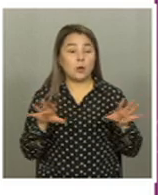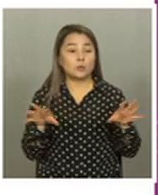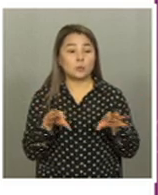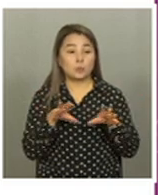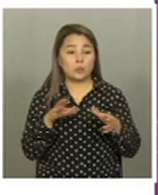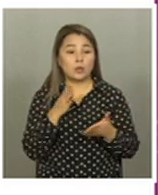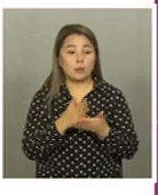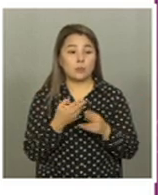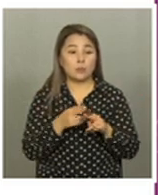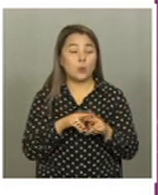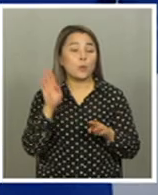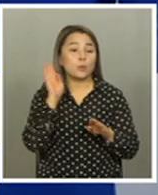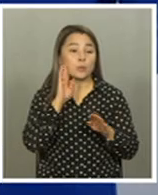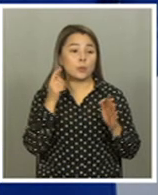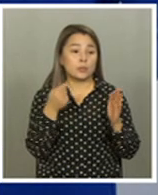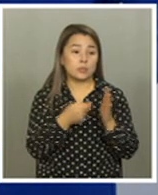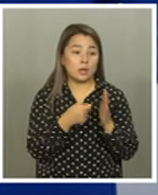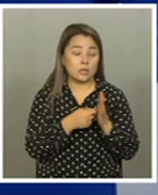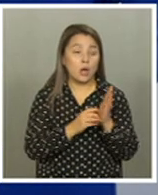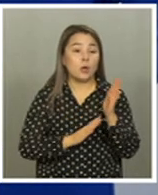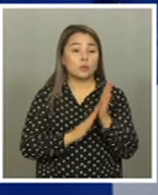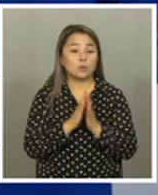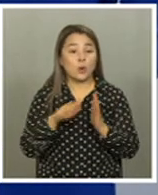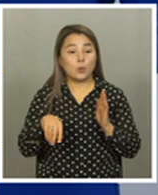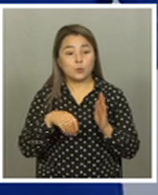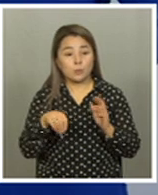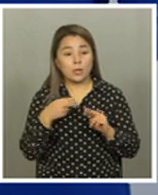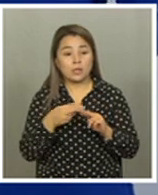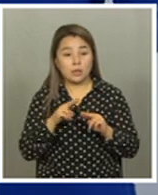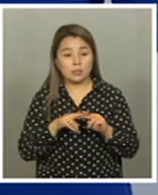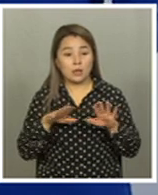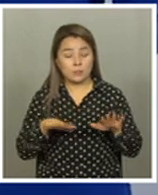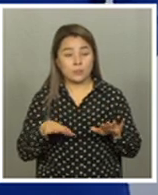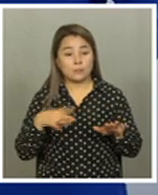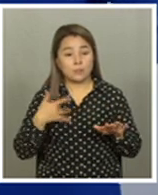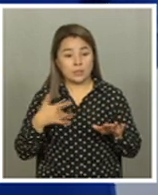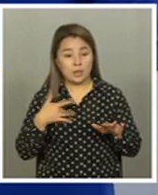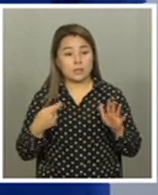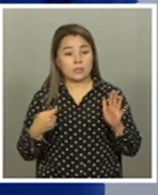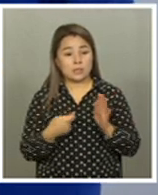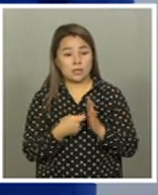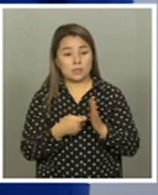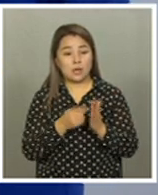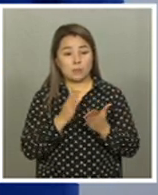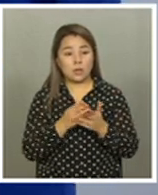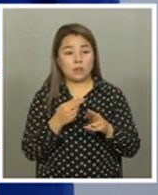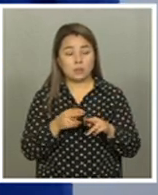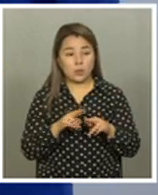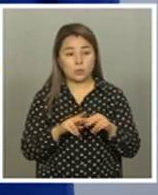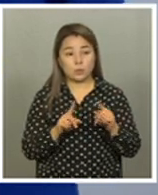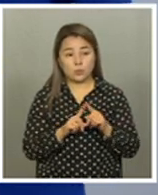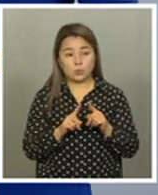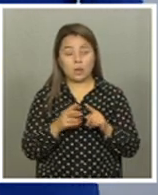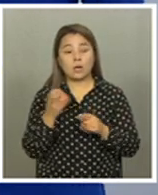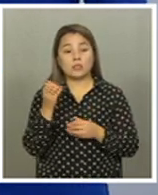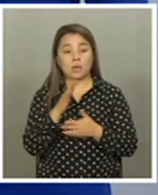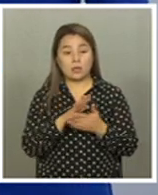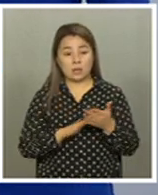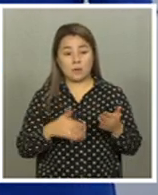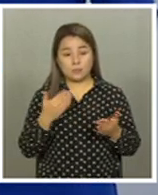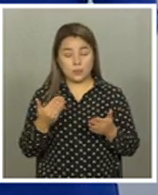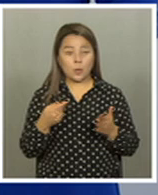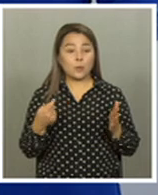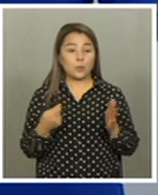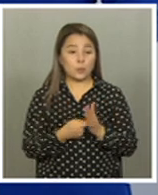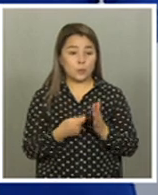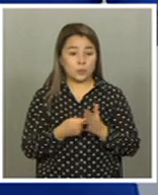су мен топырақтағы минералды заттарды сіңіріп отырады. Сөйтеді де, ол ары қарай қоректік